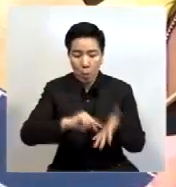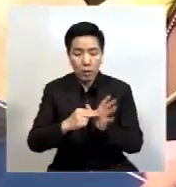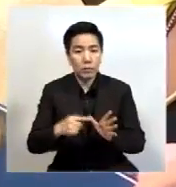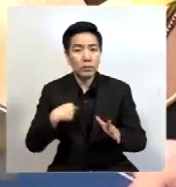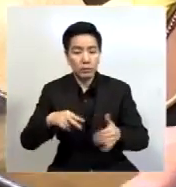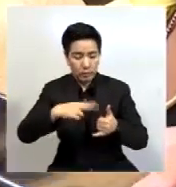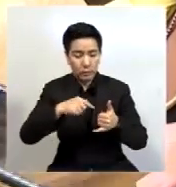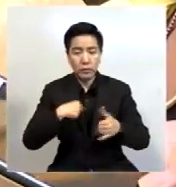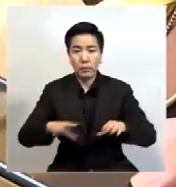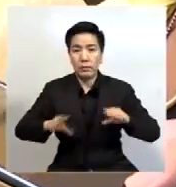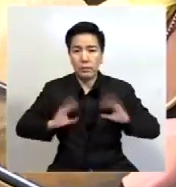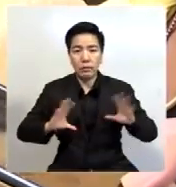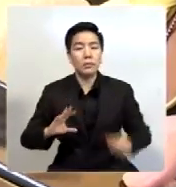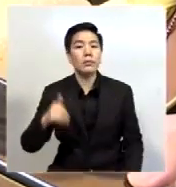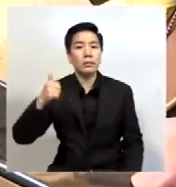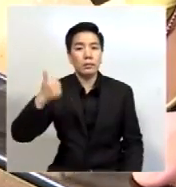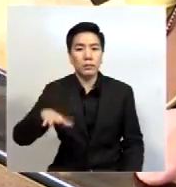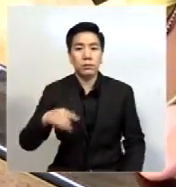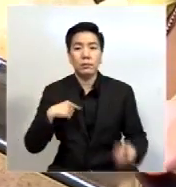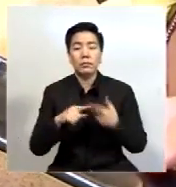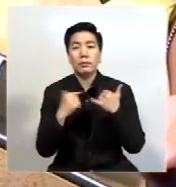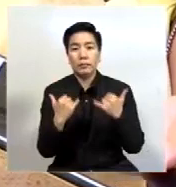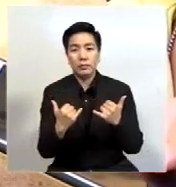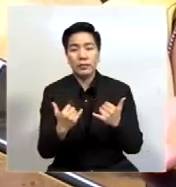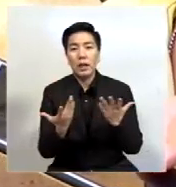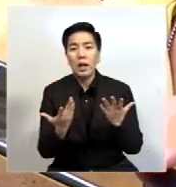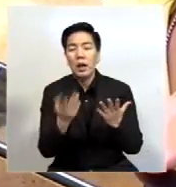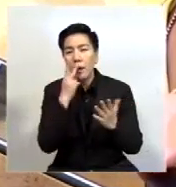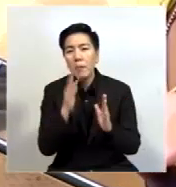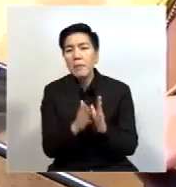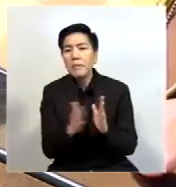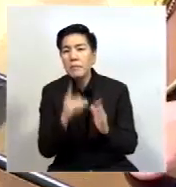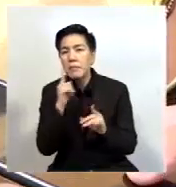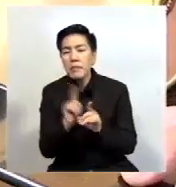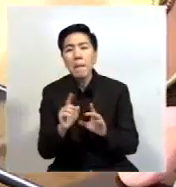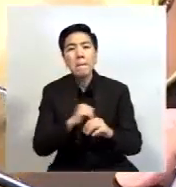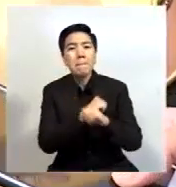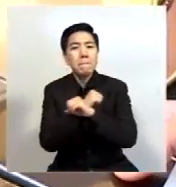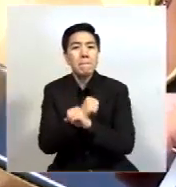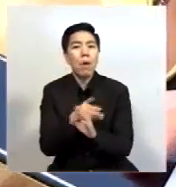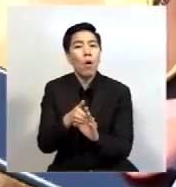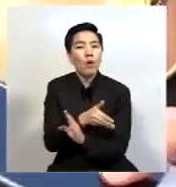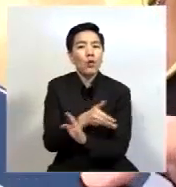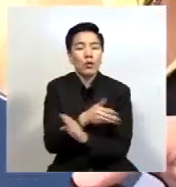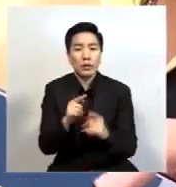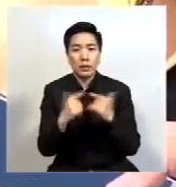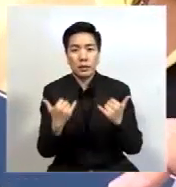เขาปฏิเสธการตรวจสอบการรักษาไม่ได้แล้วก็เผื่อป้องกันไว้ก่อนเพราะว่ามันก็